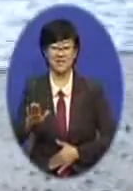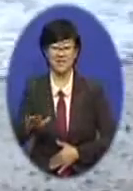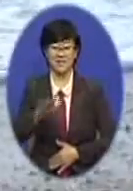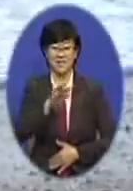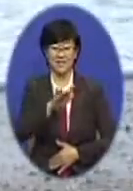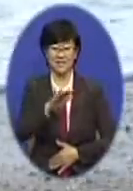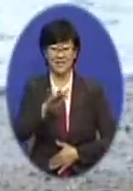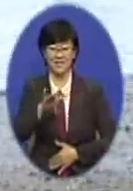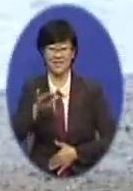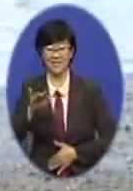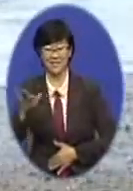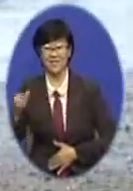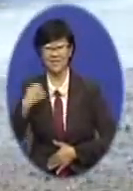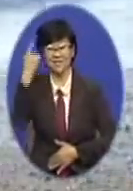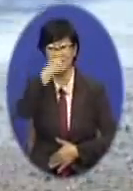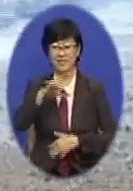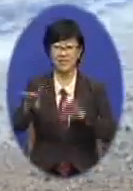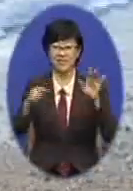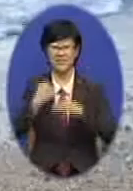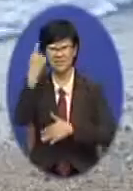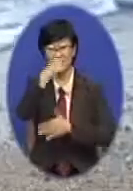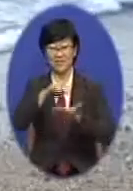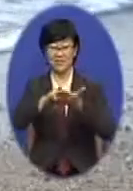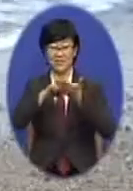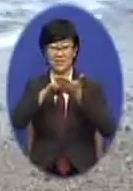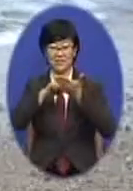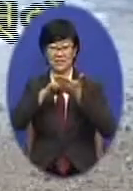미안한 일로 일로 일로 일로 얼굴마다